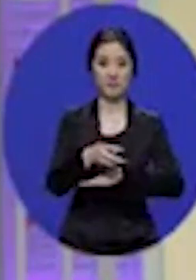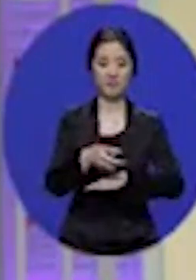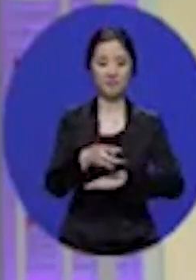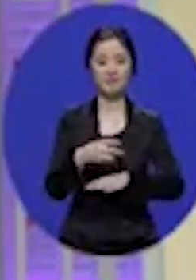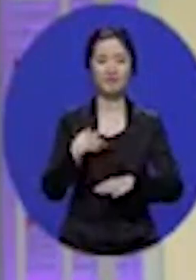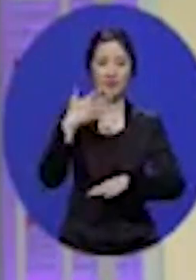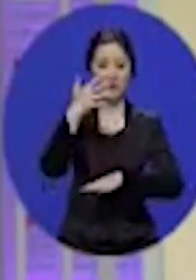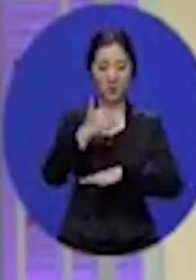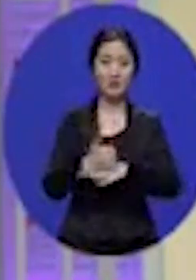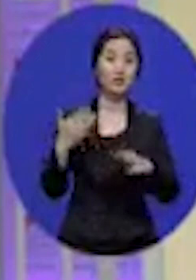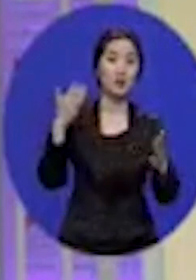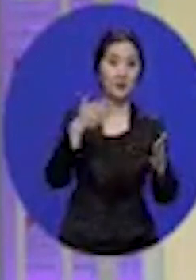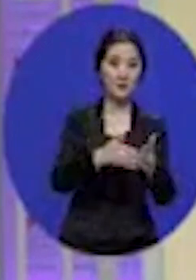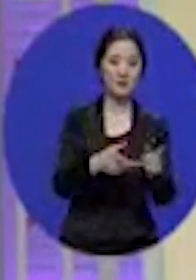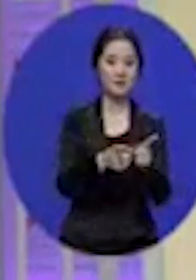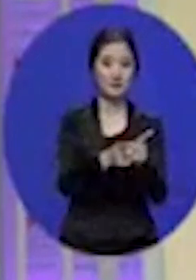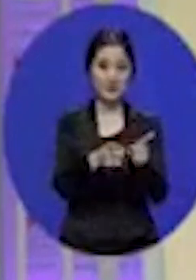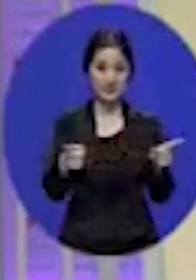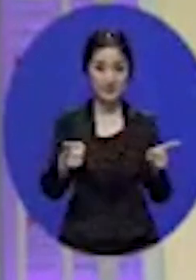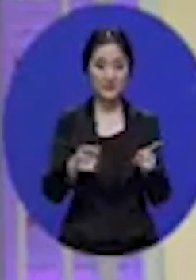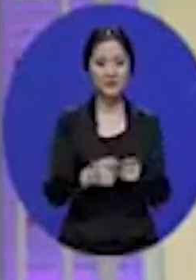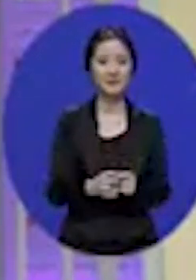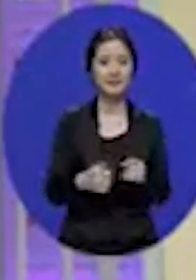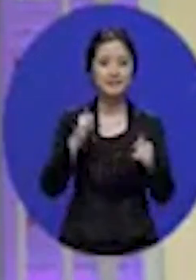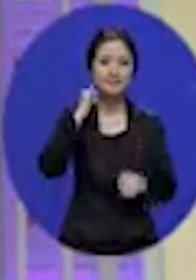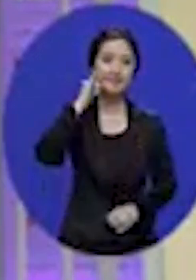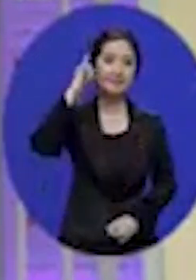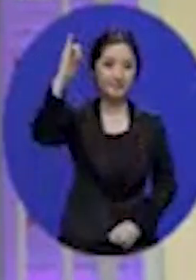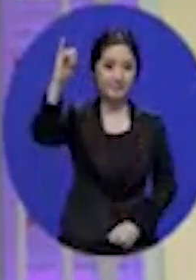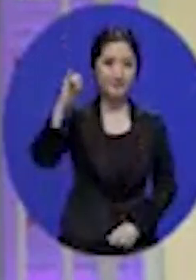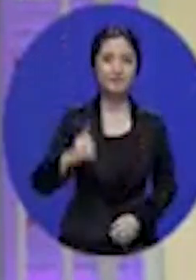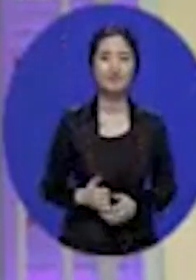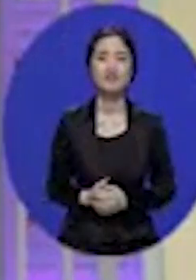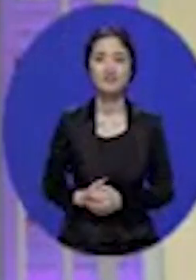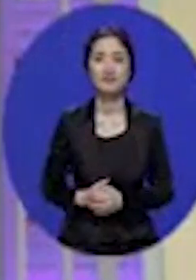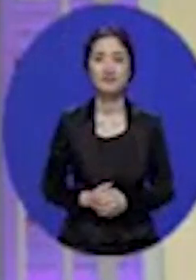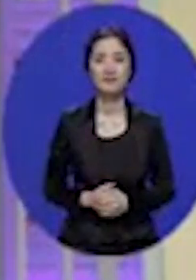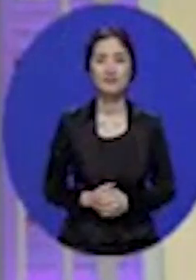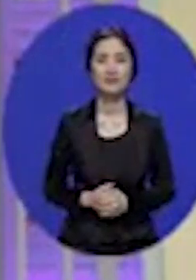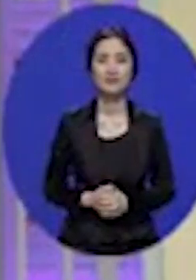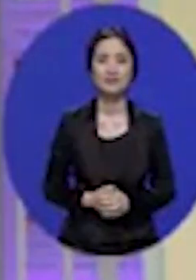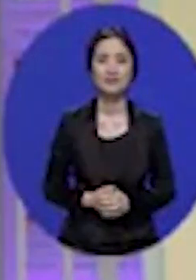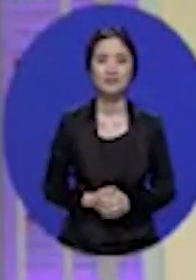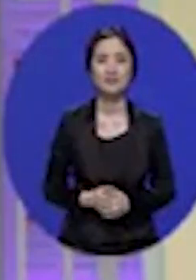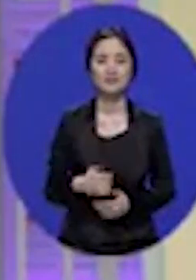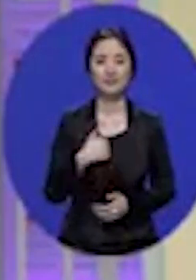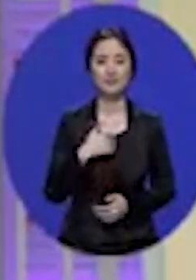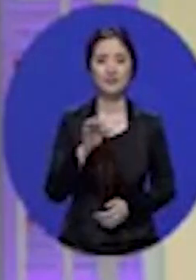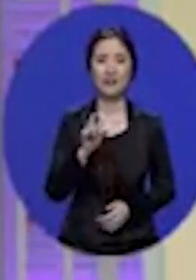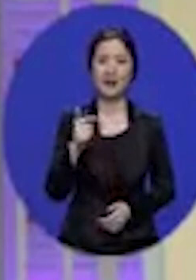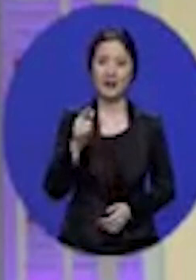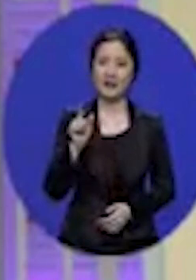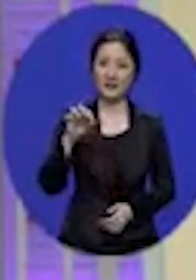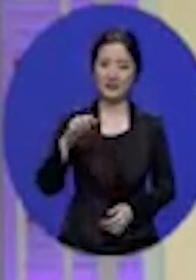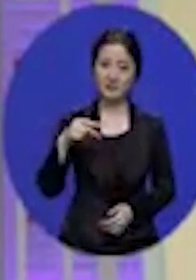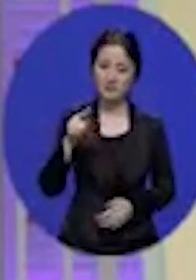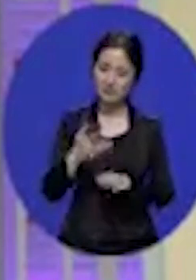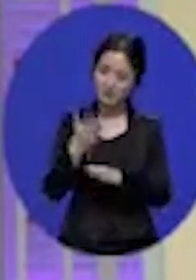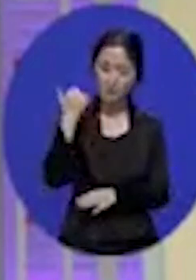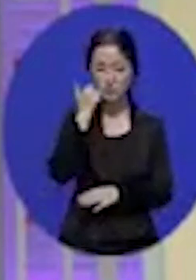찾아갔습니다. 가서 1층 로비에서 전화를 일단 걸었어요. 그냥 뭐 아무나 받아라. 아나운서 선배. 뭐 누가 받든지